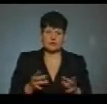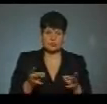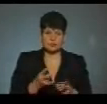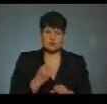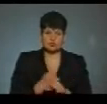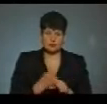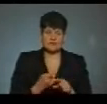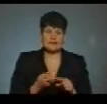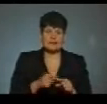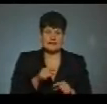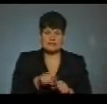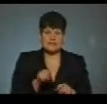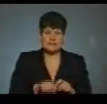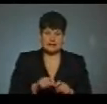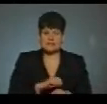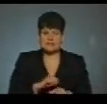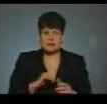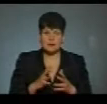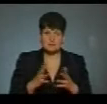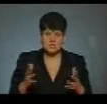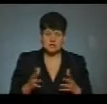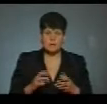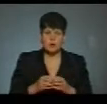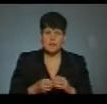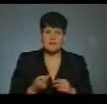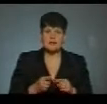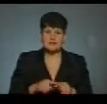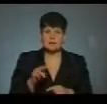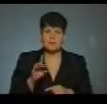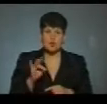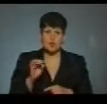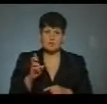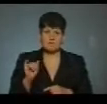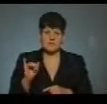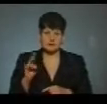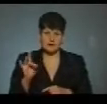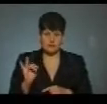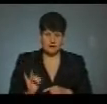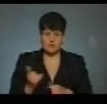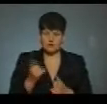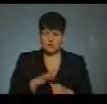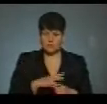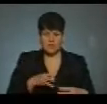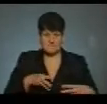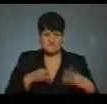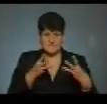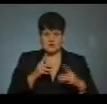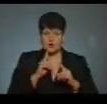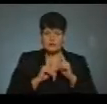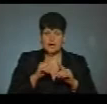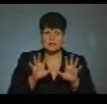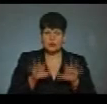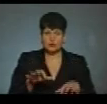зробити ці аналізи, однак найбільша проблема є пробірки. Сьогодні відбулася відеонарада із